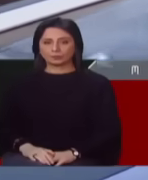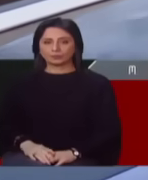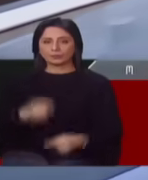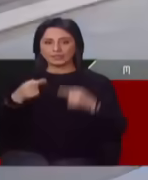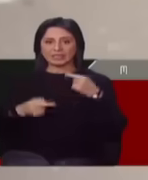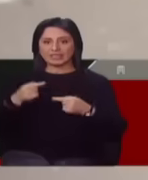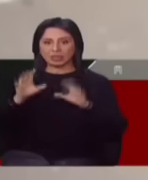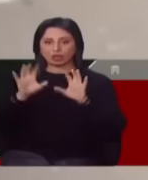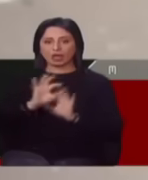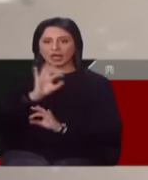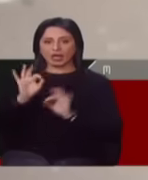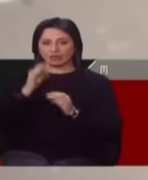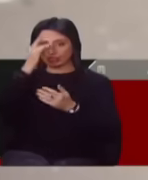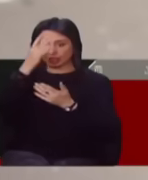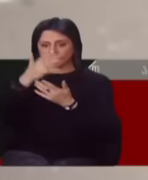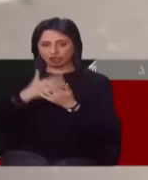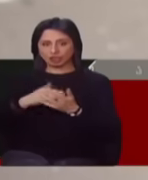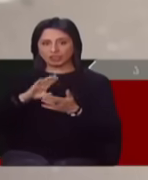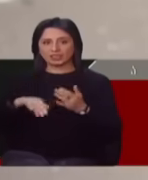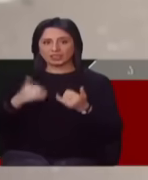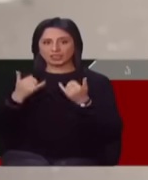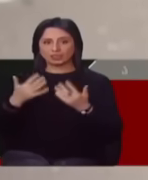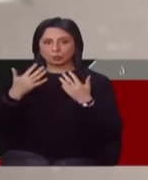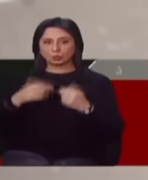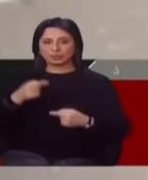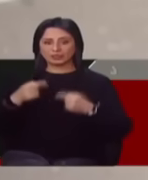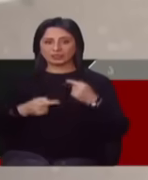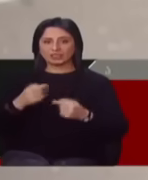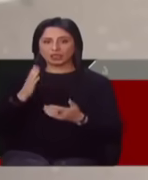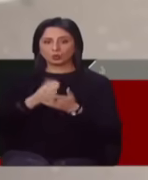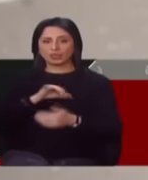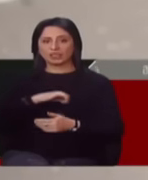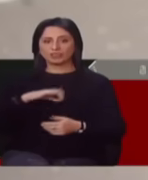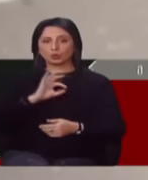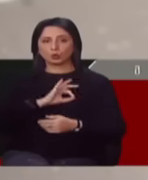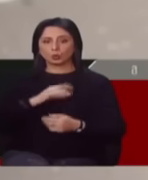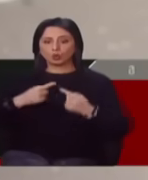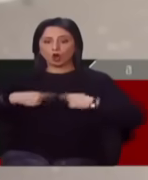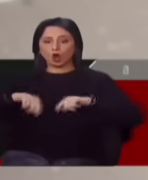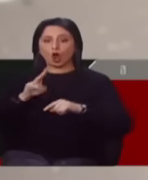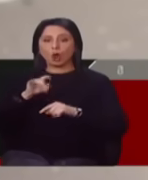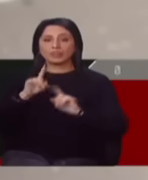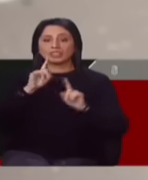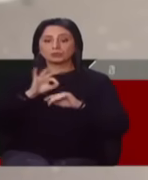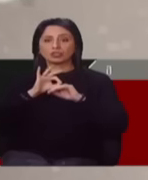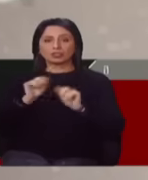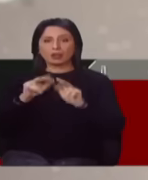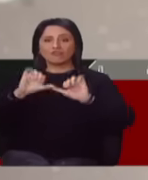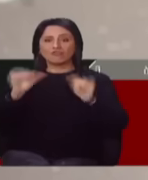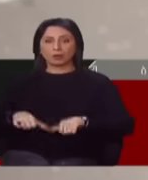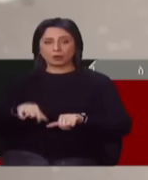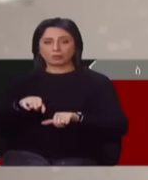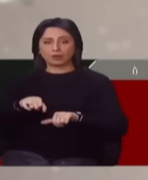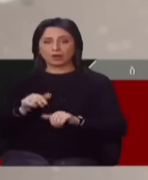სადაო კანონ პროექტის შინაარსის გარდა დღეს უკვე სადაო გახდა თავად იურიდიულ საქმეთა კომიტეტის ხდომის ჩატარების